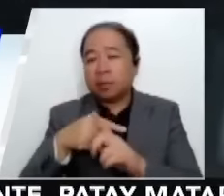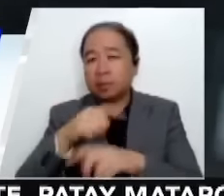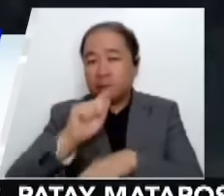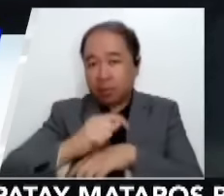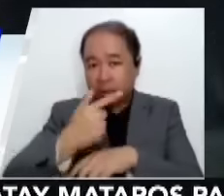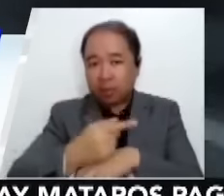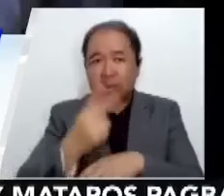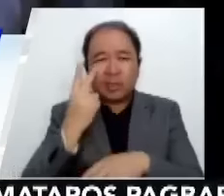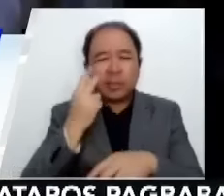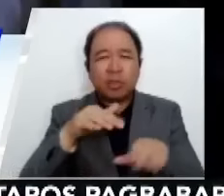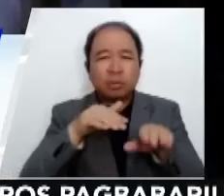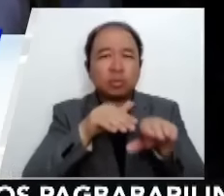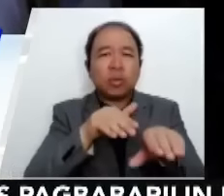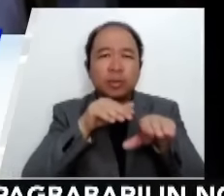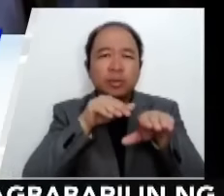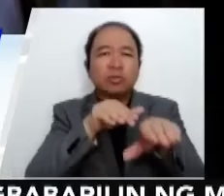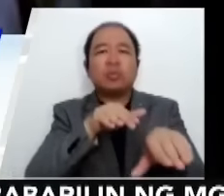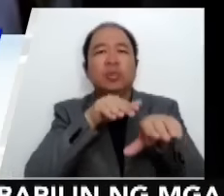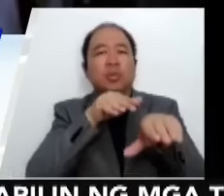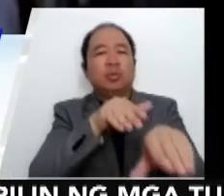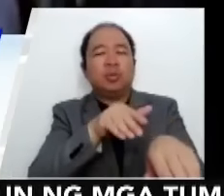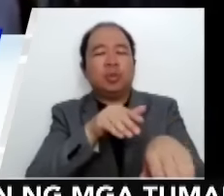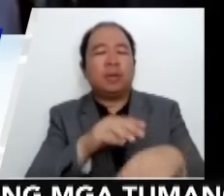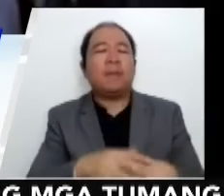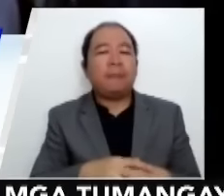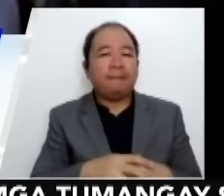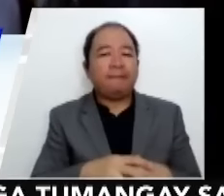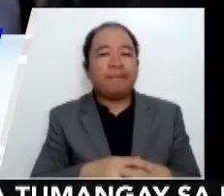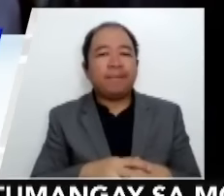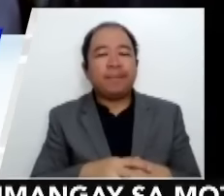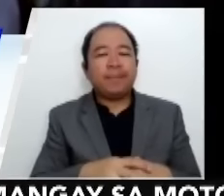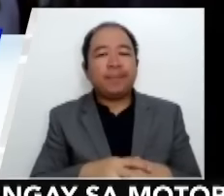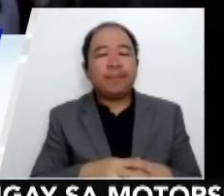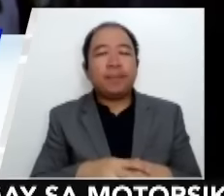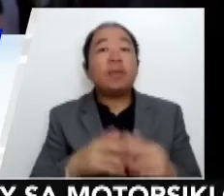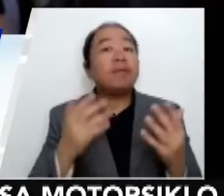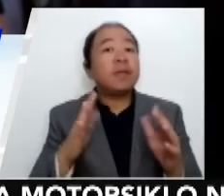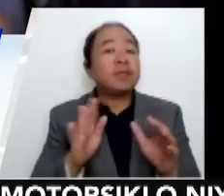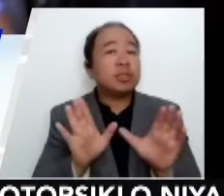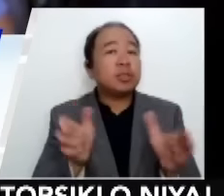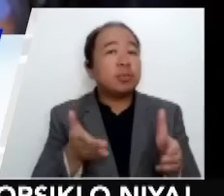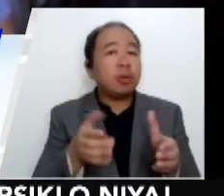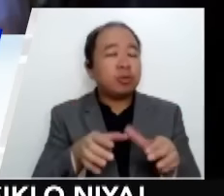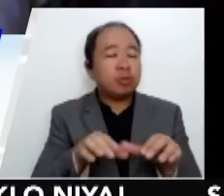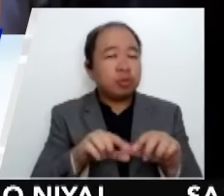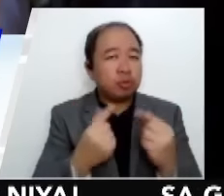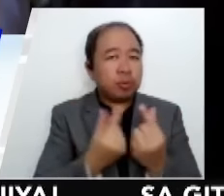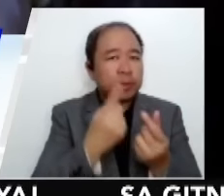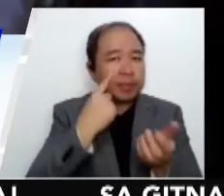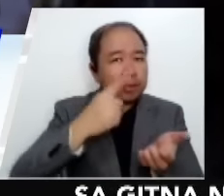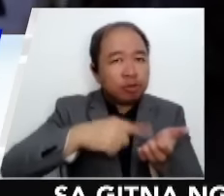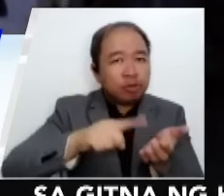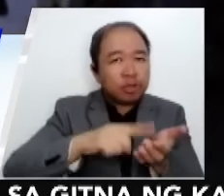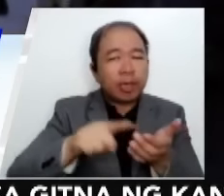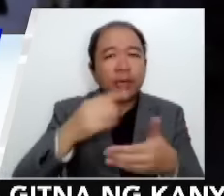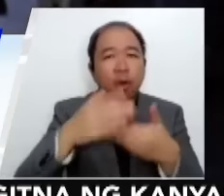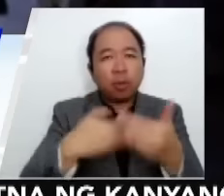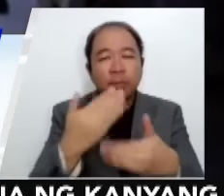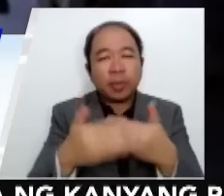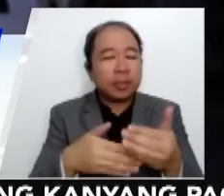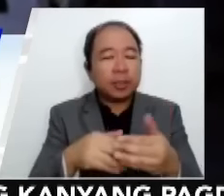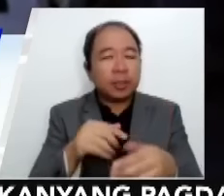tuwing rush hour. Nagpadala rin po tayo ng a small group to check and operate. No? Hindi lang po natin, I